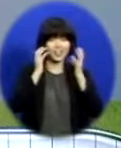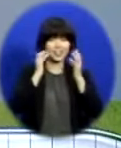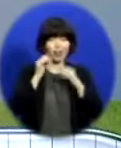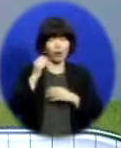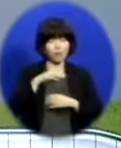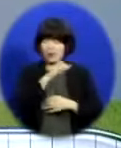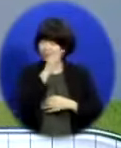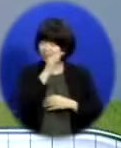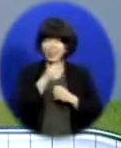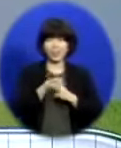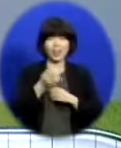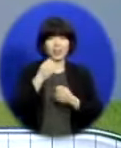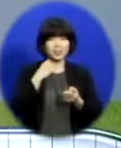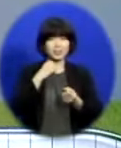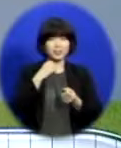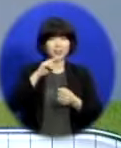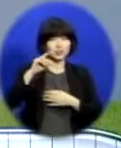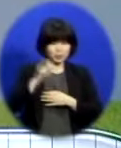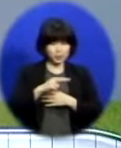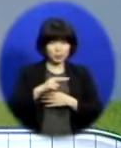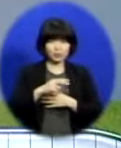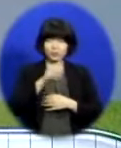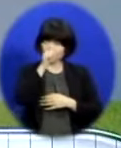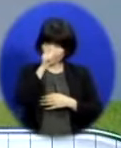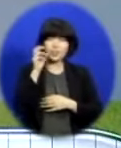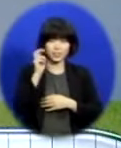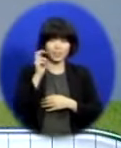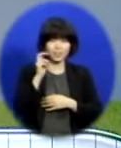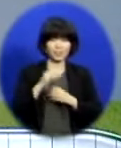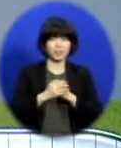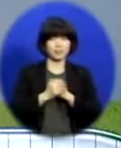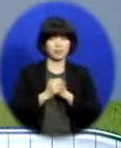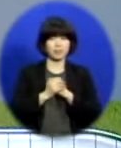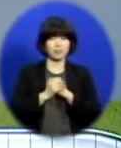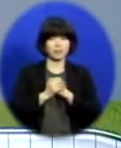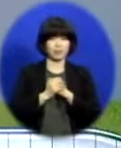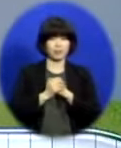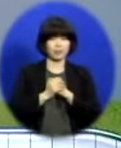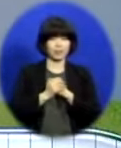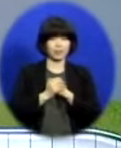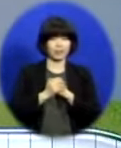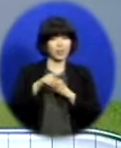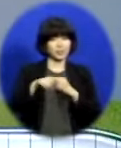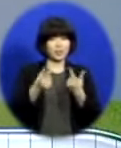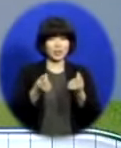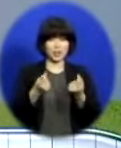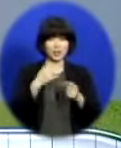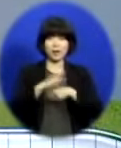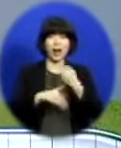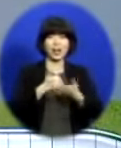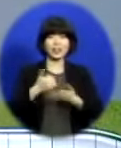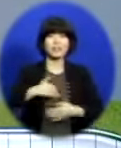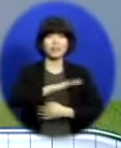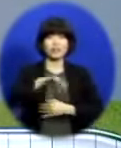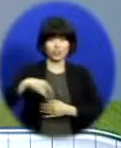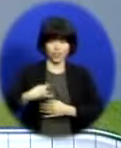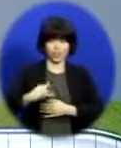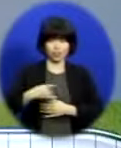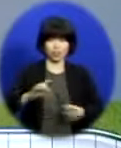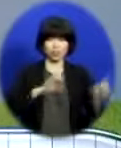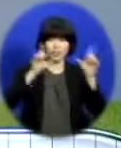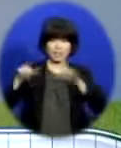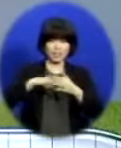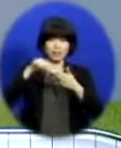쑥스러웠다 또 얼마나 좋았을까요네 그처럼 하나님이 우리에게도 우리의 삶